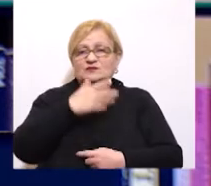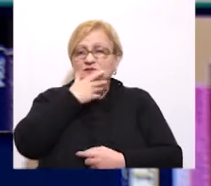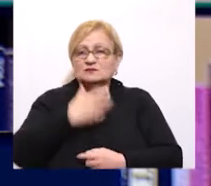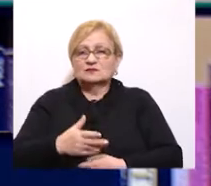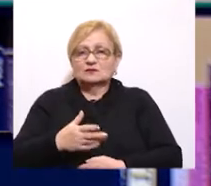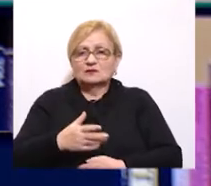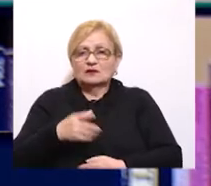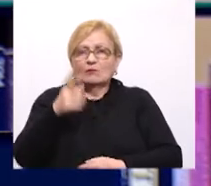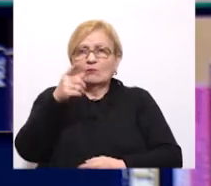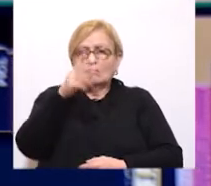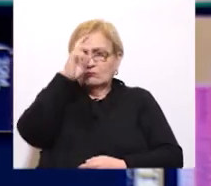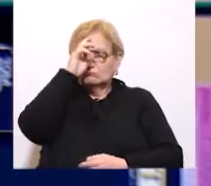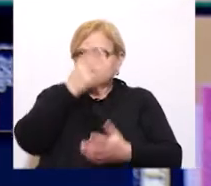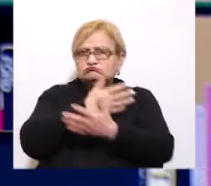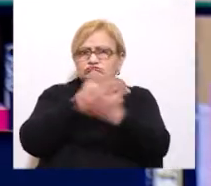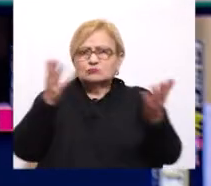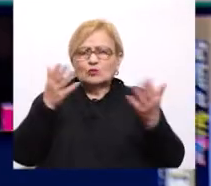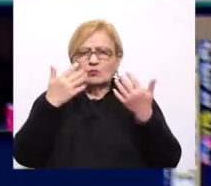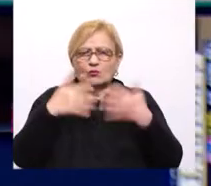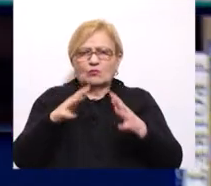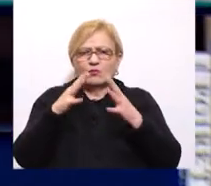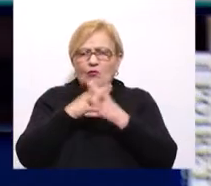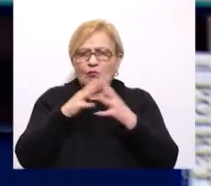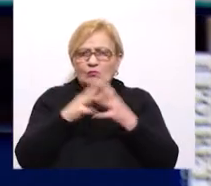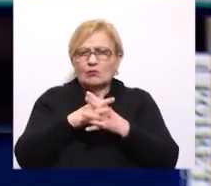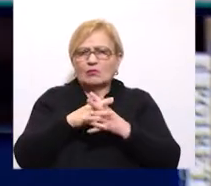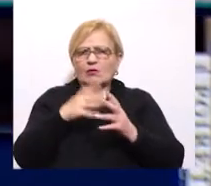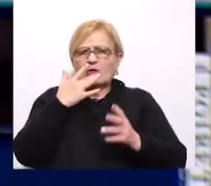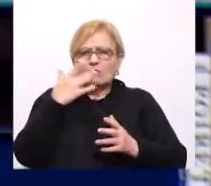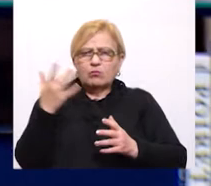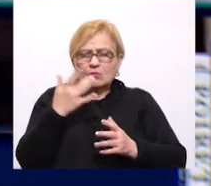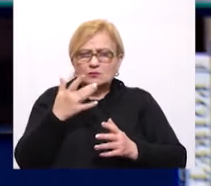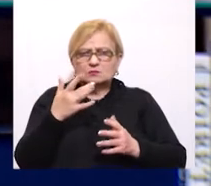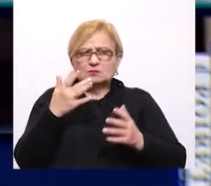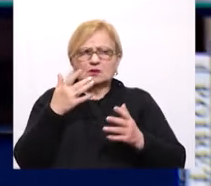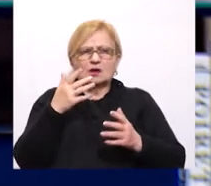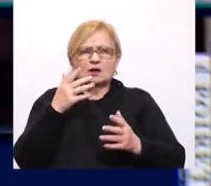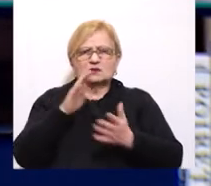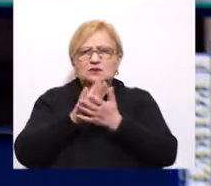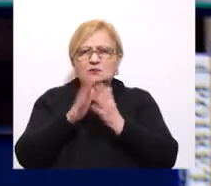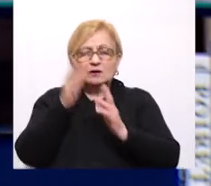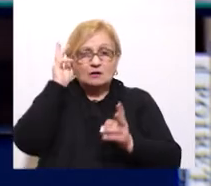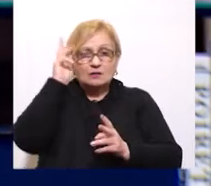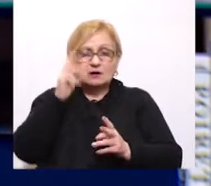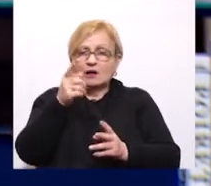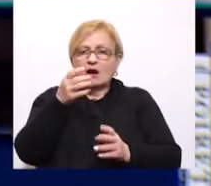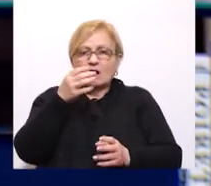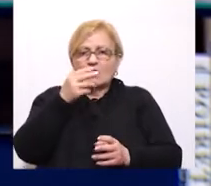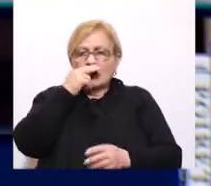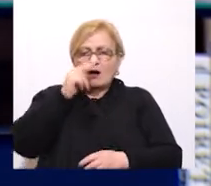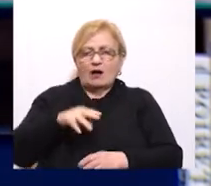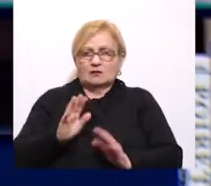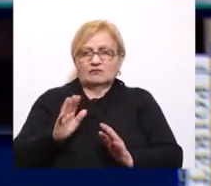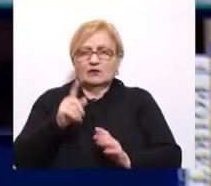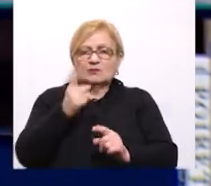მას საქვეყნო საქმე, ომში სარდლობა, პოლიტიკა და დიპლომატია არათუ აღარ ევალება,